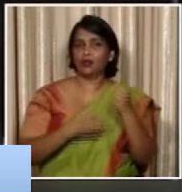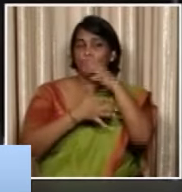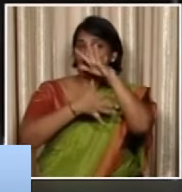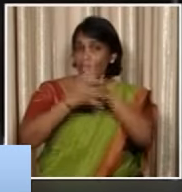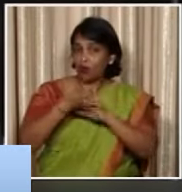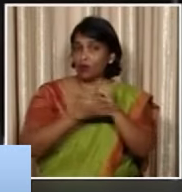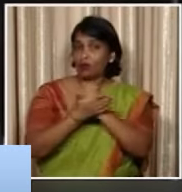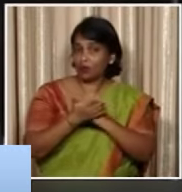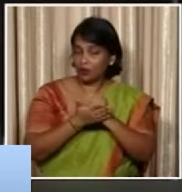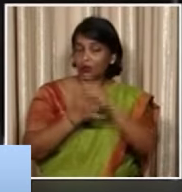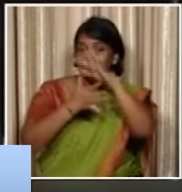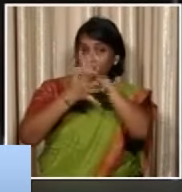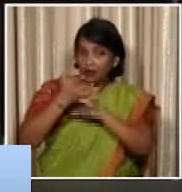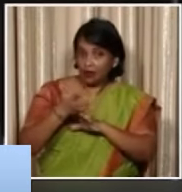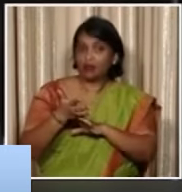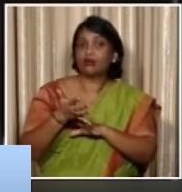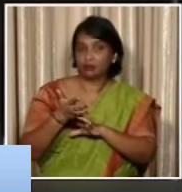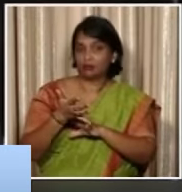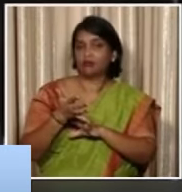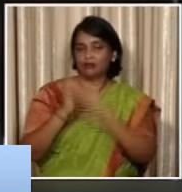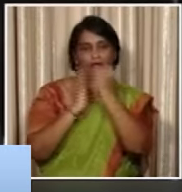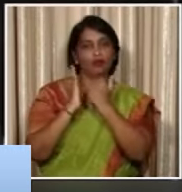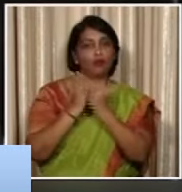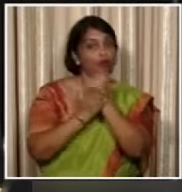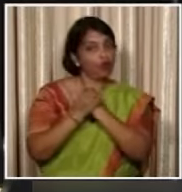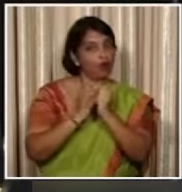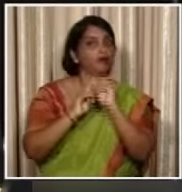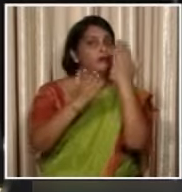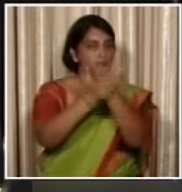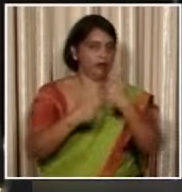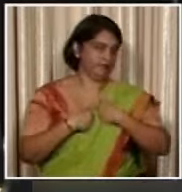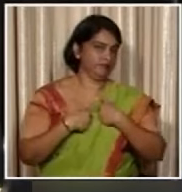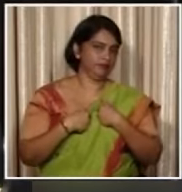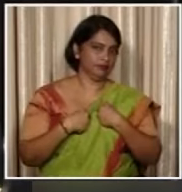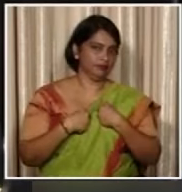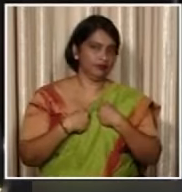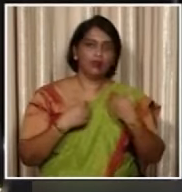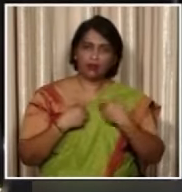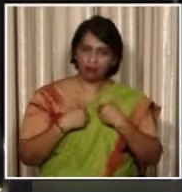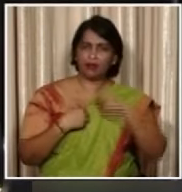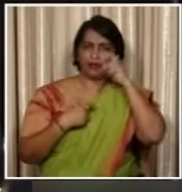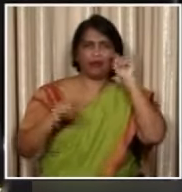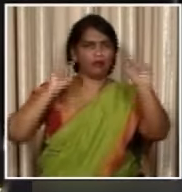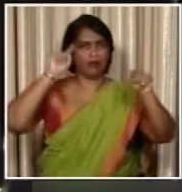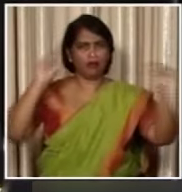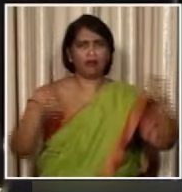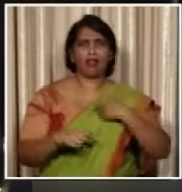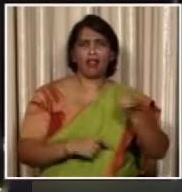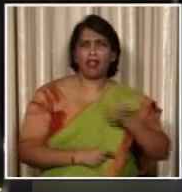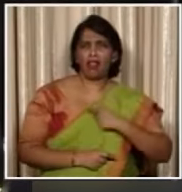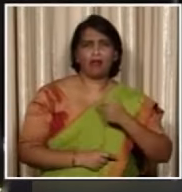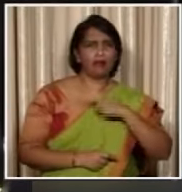එකම සහ ඒ ට්වීට් එකේ කන්ටිනියුේෂන් එකක් තියෙනවා. ඒ ඔක්කොමත් සභාගත කරනවා මම ගරු සභාපතිතුමා. මමත් දැක්ක තැන් තැන් වල මේ මගේ නම